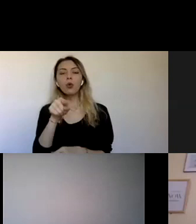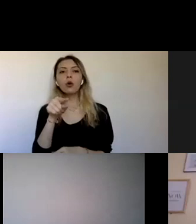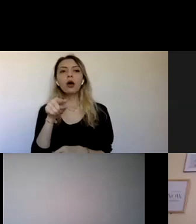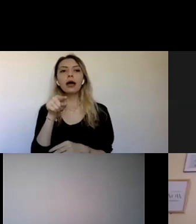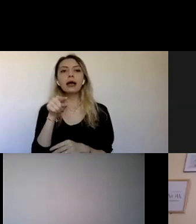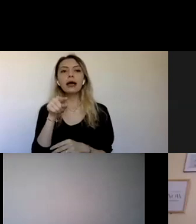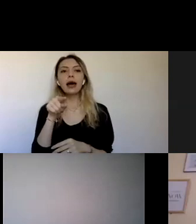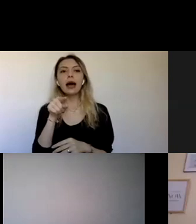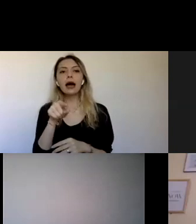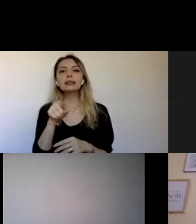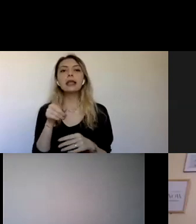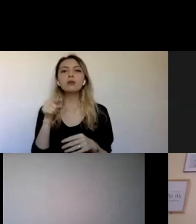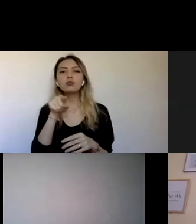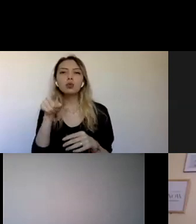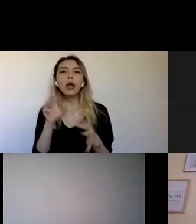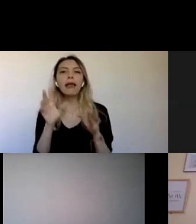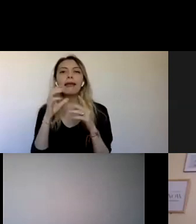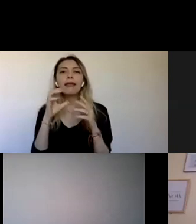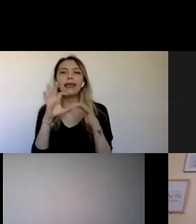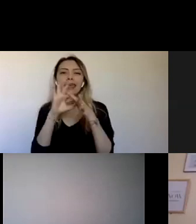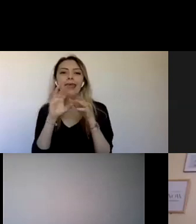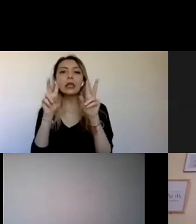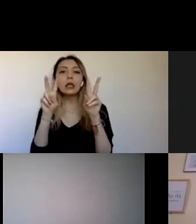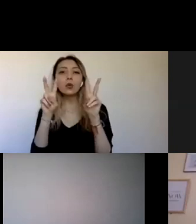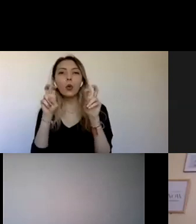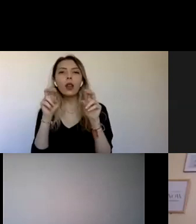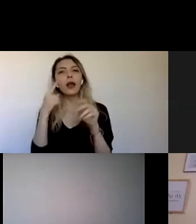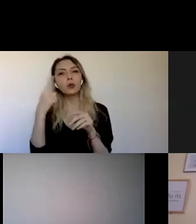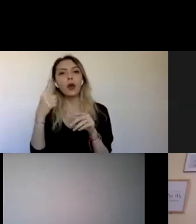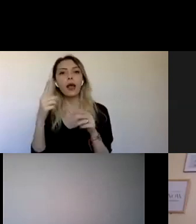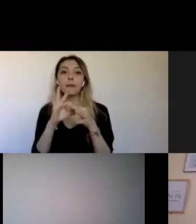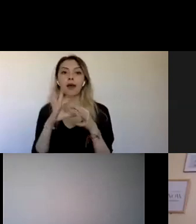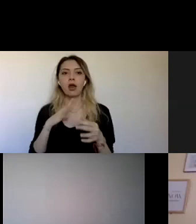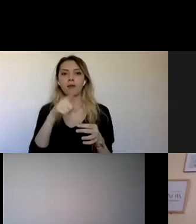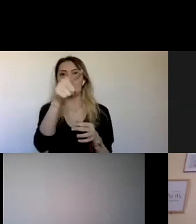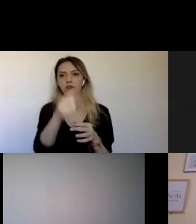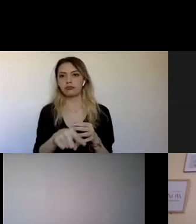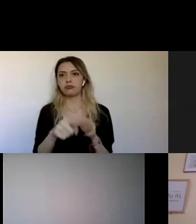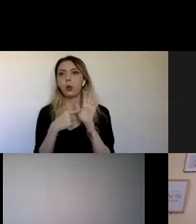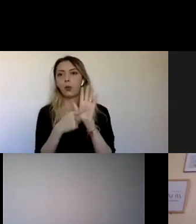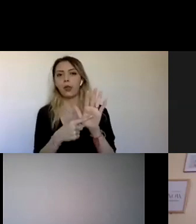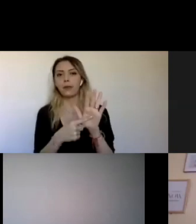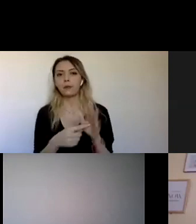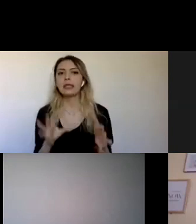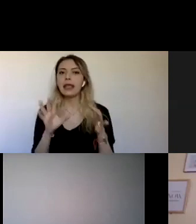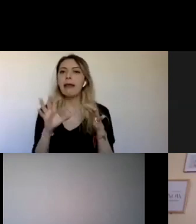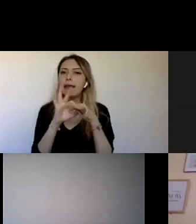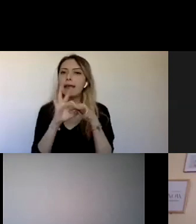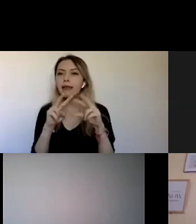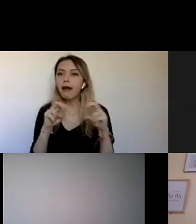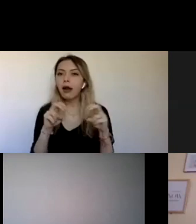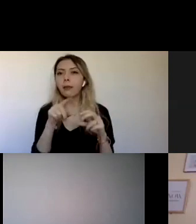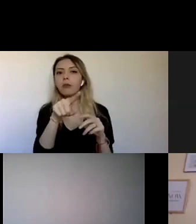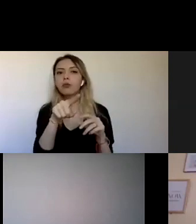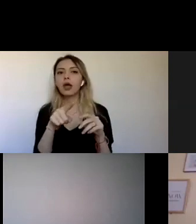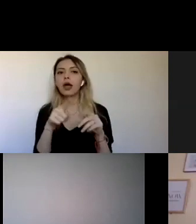yani kastım şu. Mesela en altta mülteci ilgili aramaları zaten Google Trends üzerinden direkt gösteriyor. Aslında